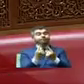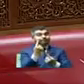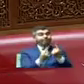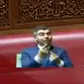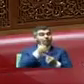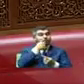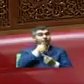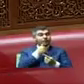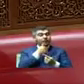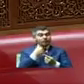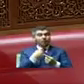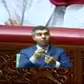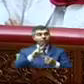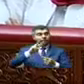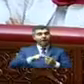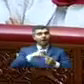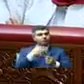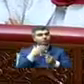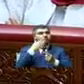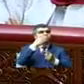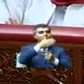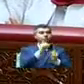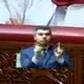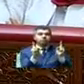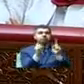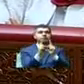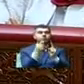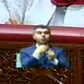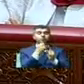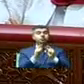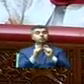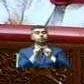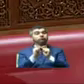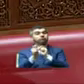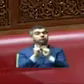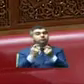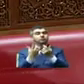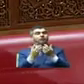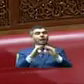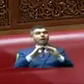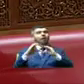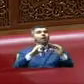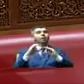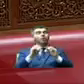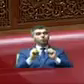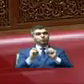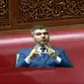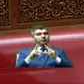يمكننا نفتحوا تحقيق في الموضوع. احنا ما غنتظروش طبعا المبادرة، ولكن احنا كنشتغلوا في حالة